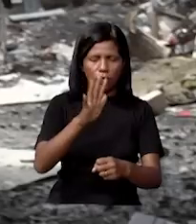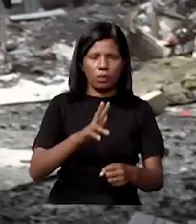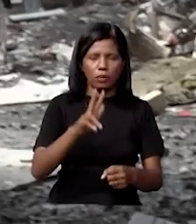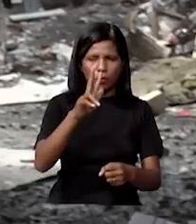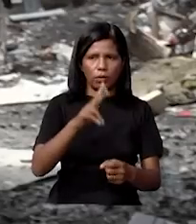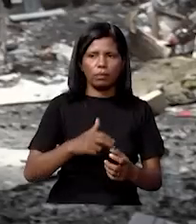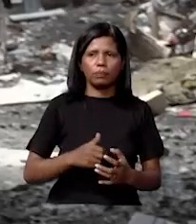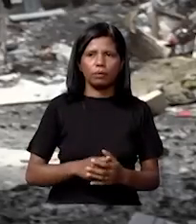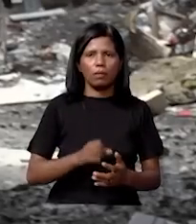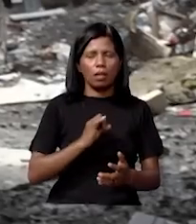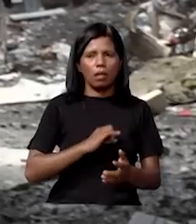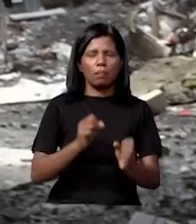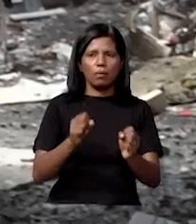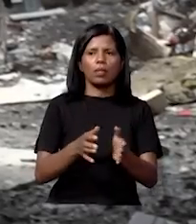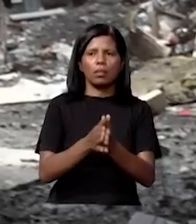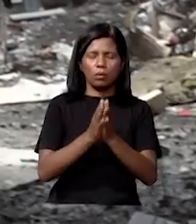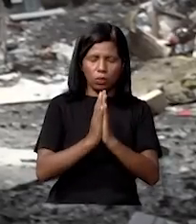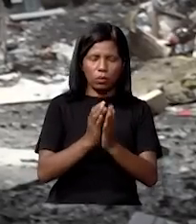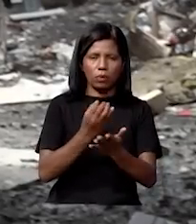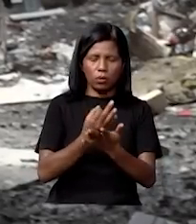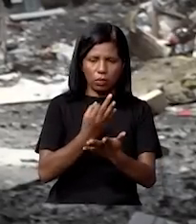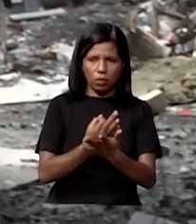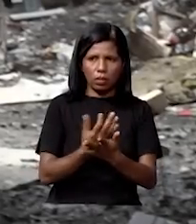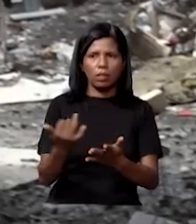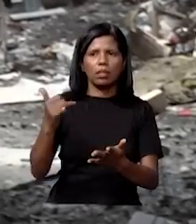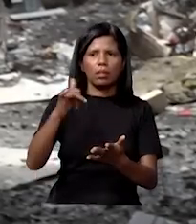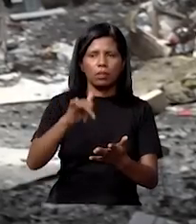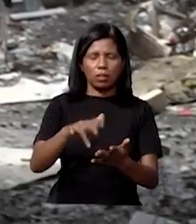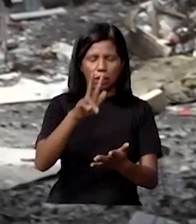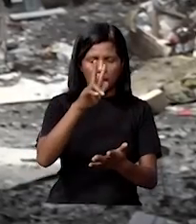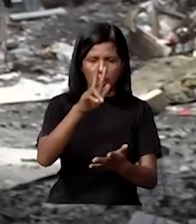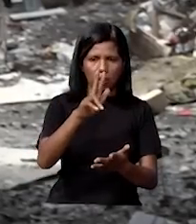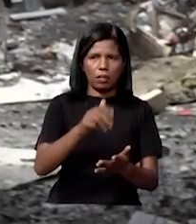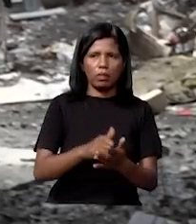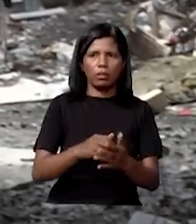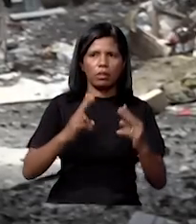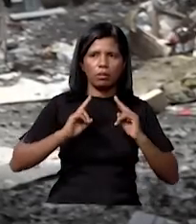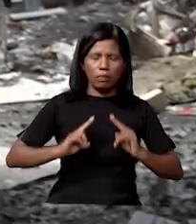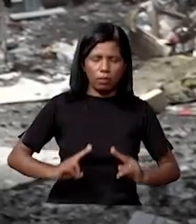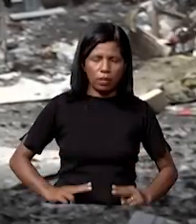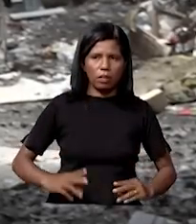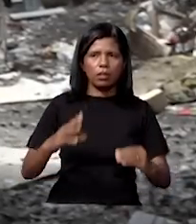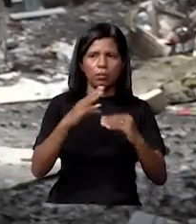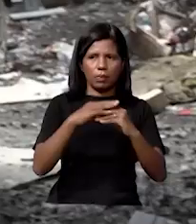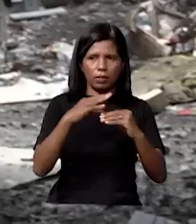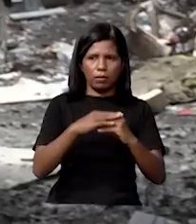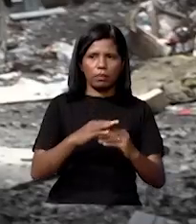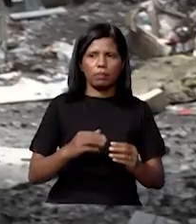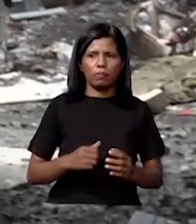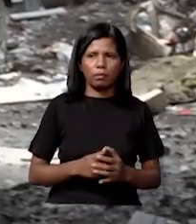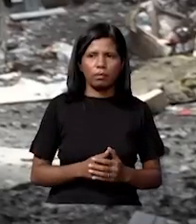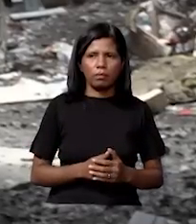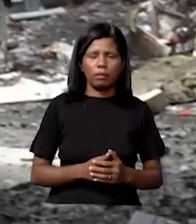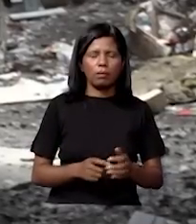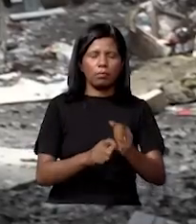husu san ruma ba hola sira Nantolo nia parda ho sapato det